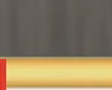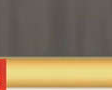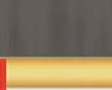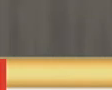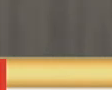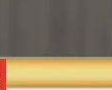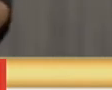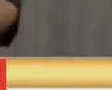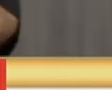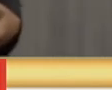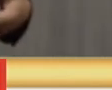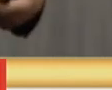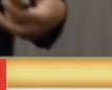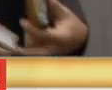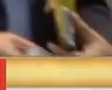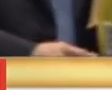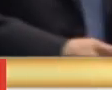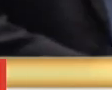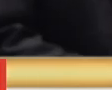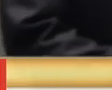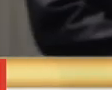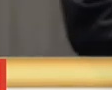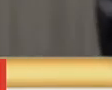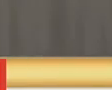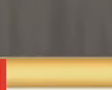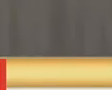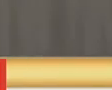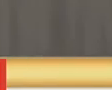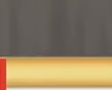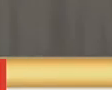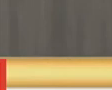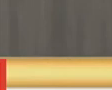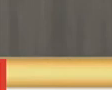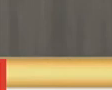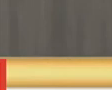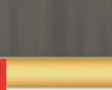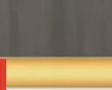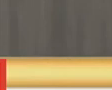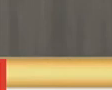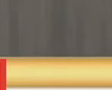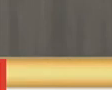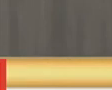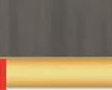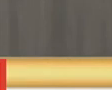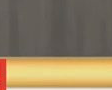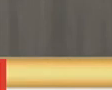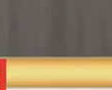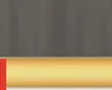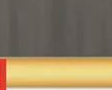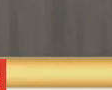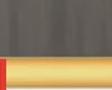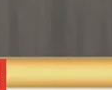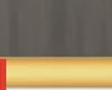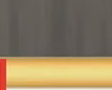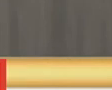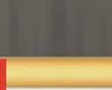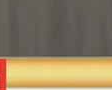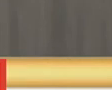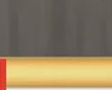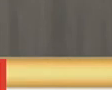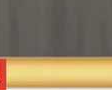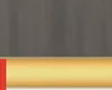ารจัดการให้จบภายในวันนี้ครับเพราะว่าปัญหาทั้งหมดทั้งมวลแห่งยติอภิปรายไม่ไว้วางใจของพรรคร่วมฝ่ายค้